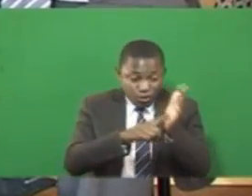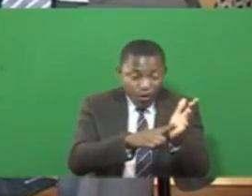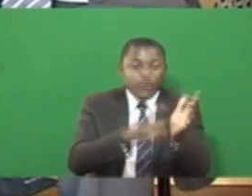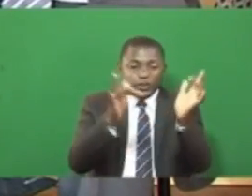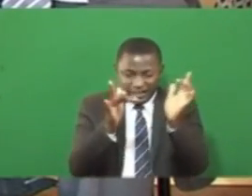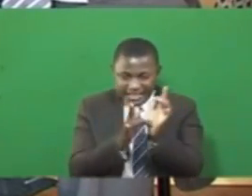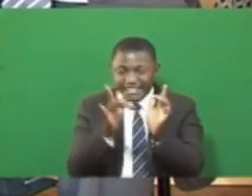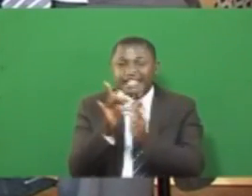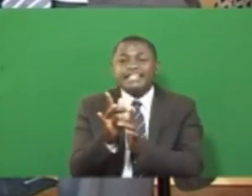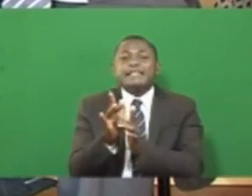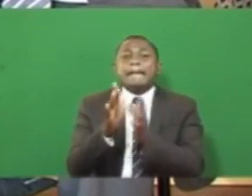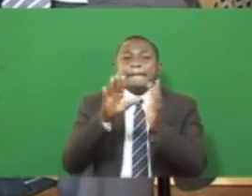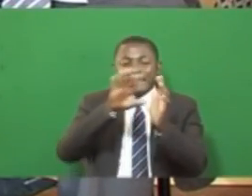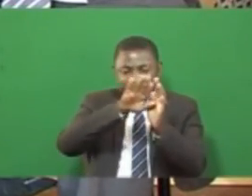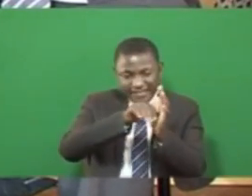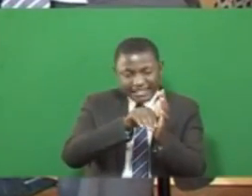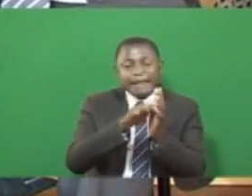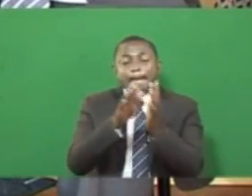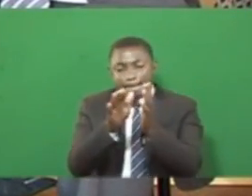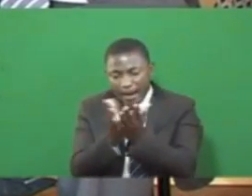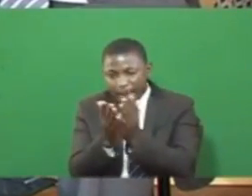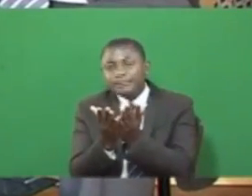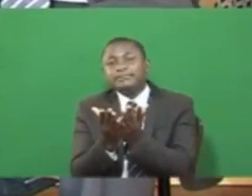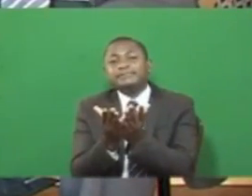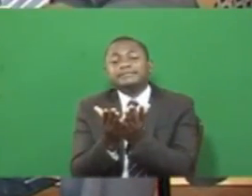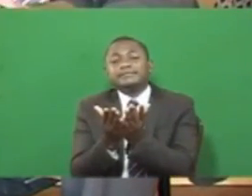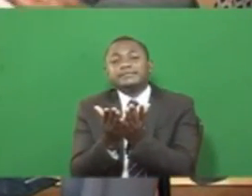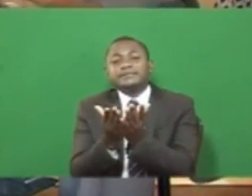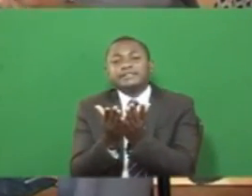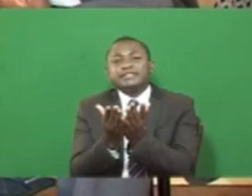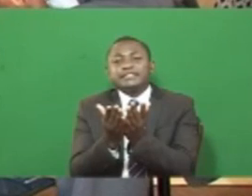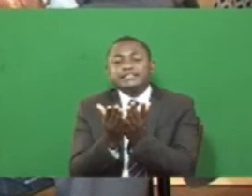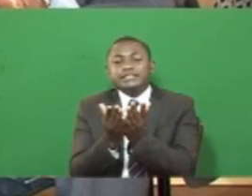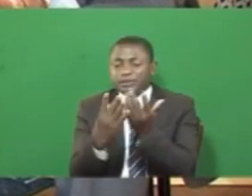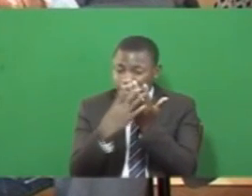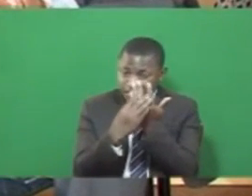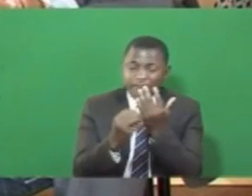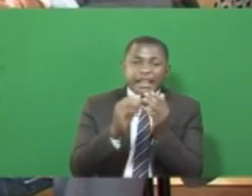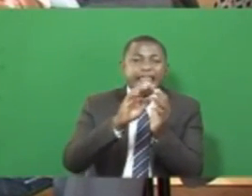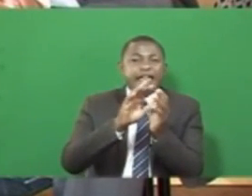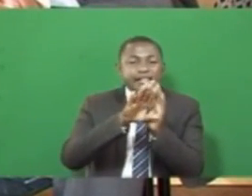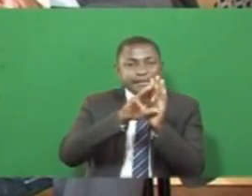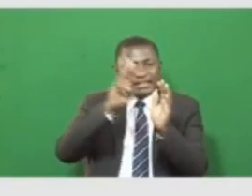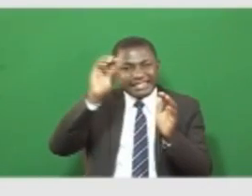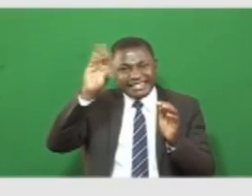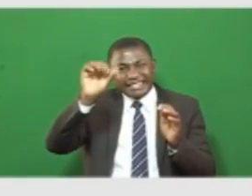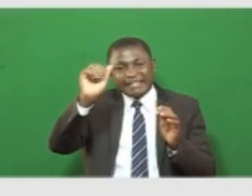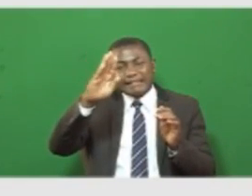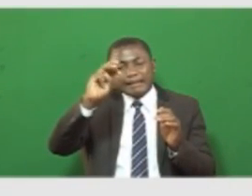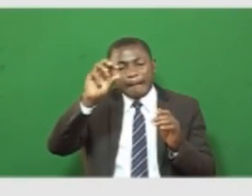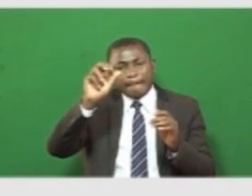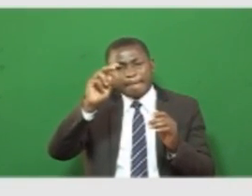vachakubata ari kukota mapisarema 91 verse 11 iverenge unzwe. Mapisarema 91 verse 11.